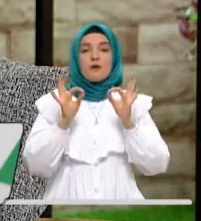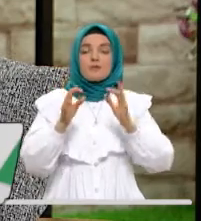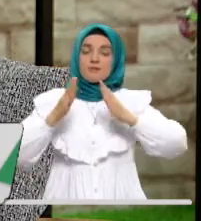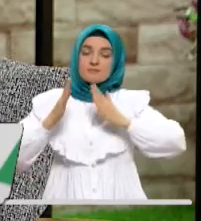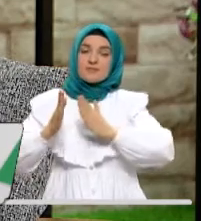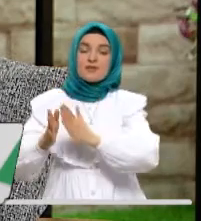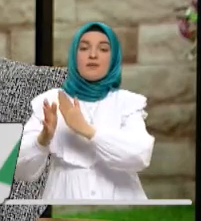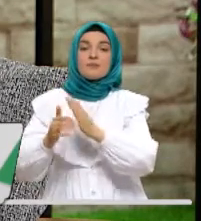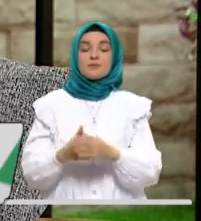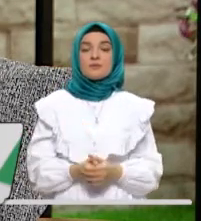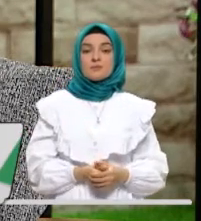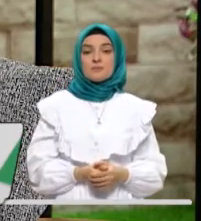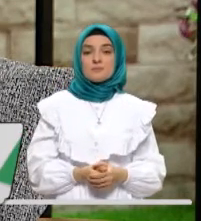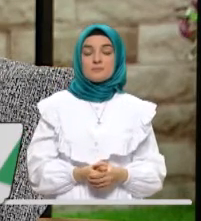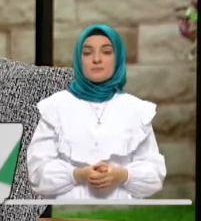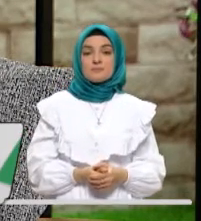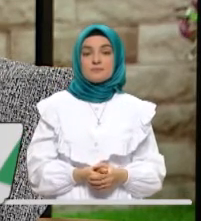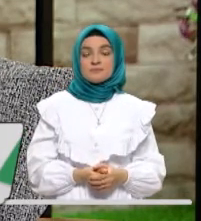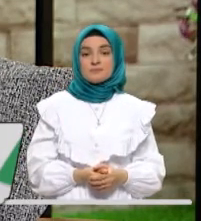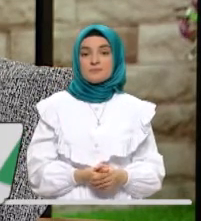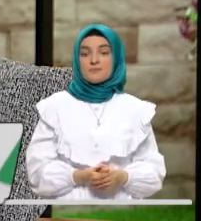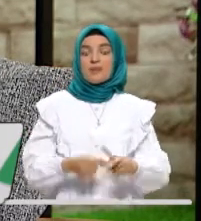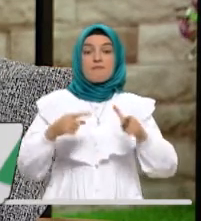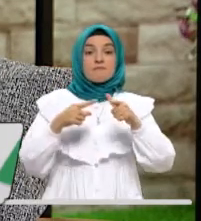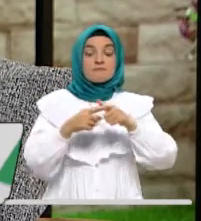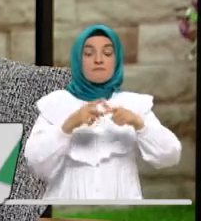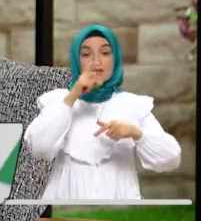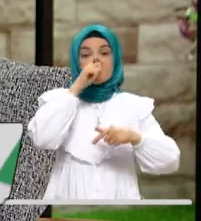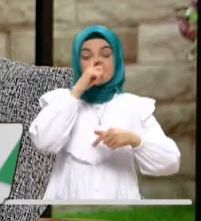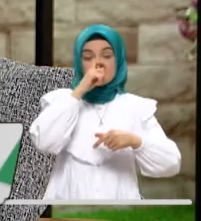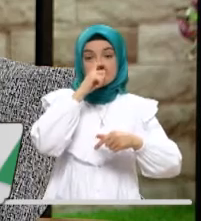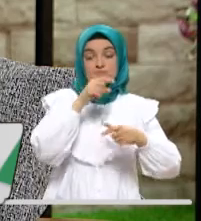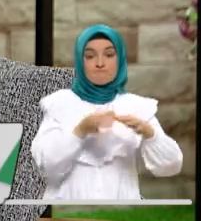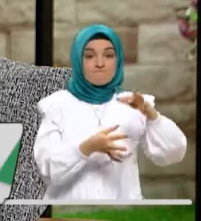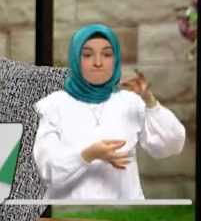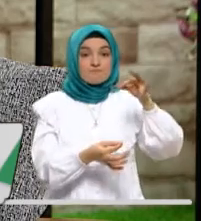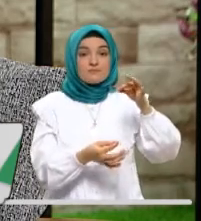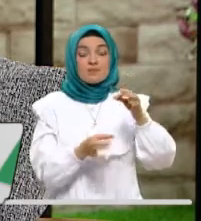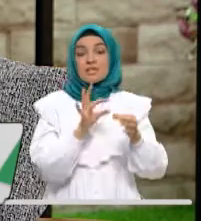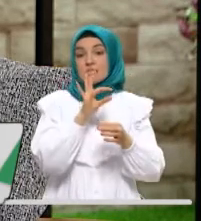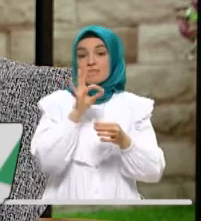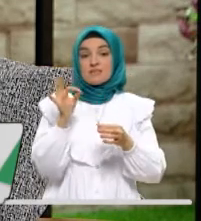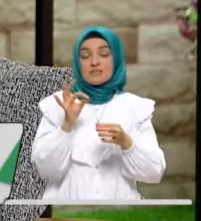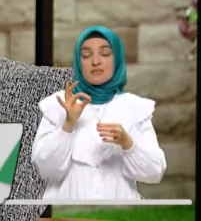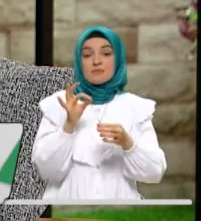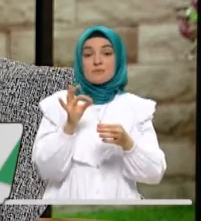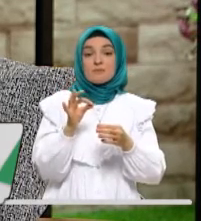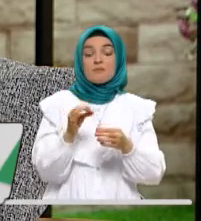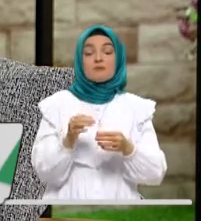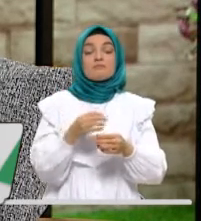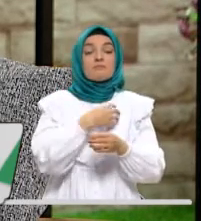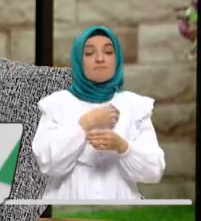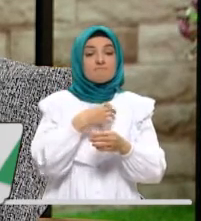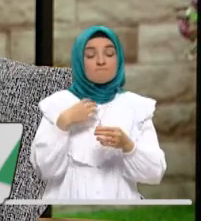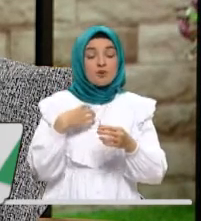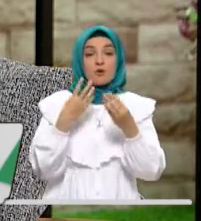devam ediyor. Yani mesela Fatih Sultan Mehmet'in annesi hiçbir zaman Valide Sultan olamadı. Hüma Hatun. Yine çok